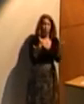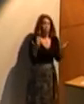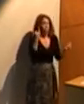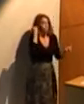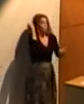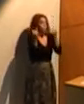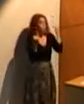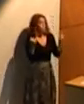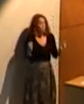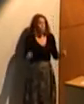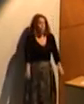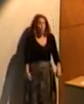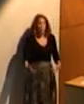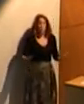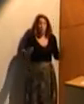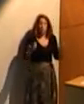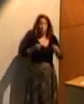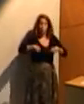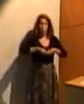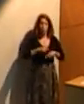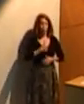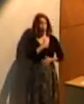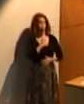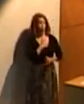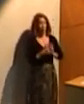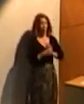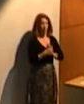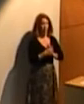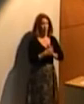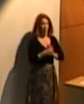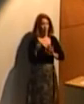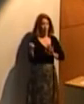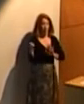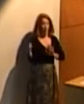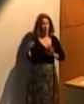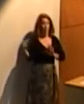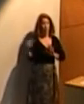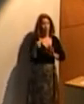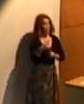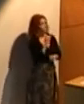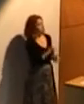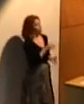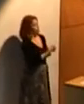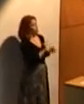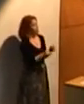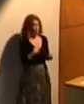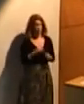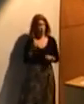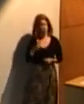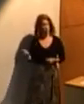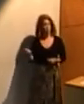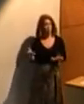se considérait comme non plus des sujets mais des objets de l'autre et ça je pense que garder ce principe